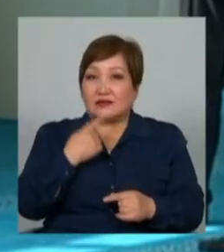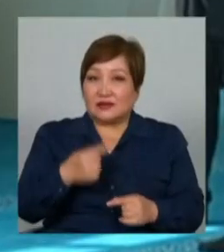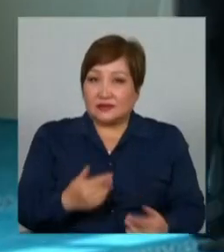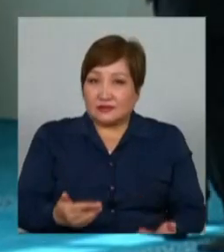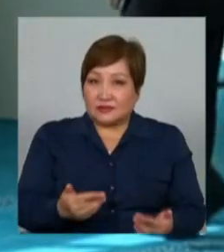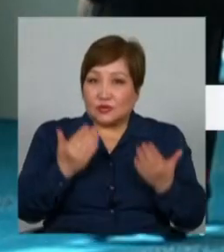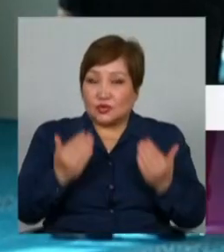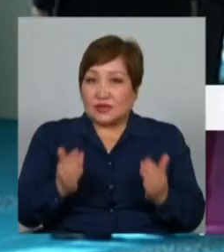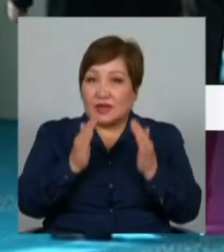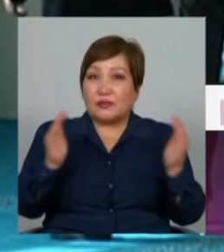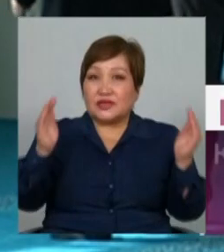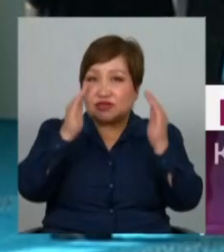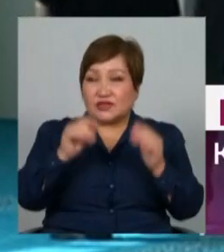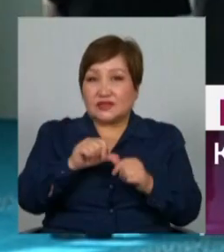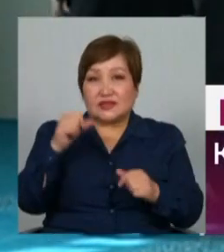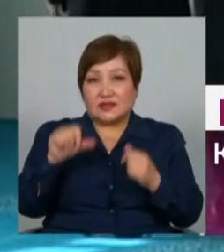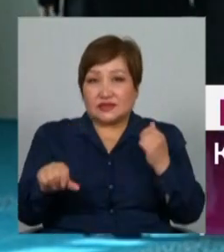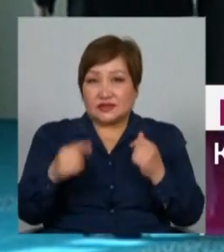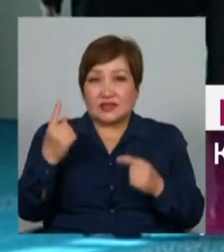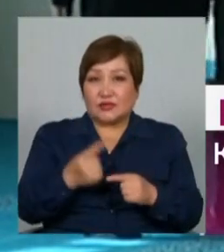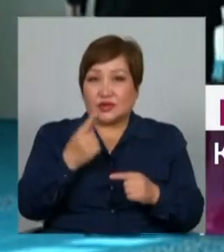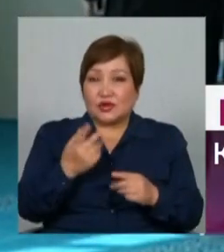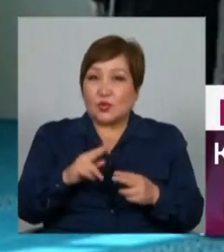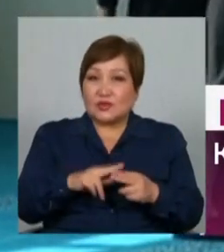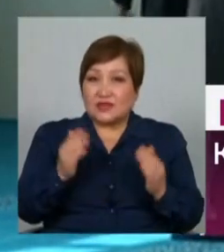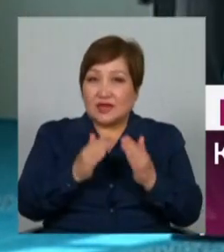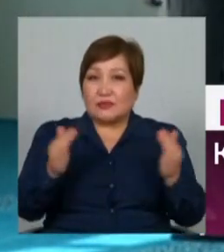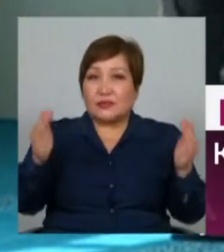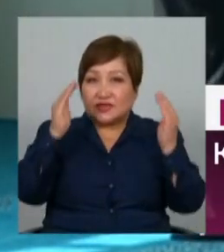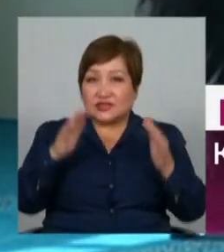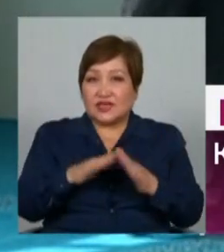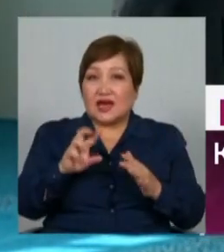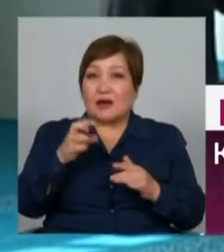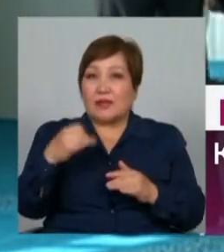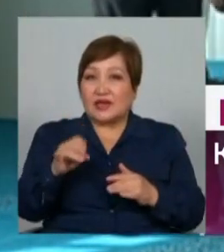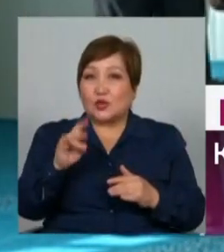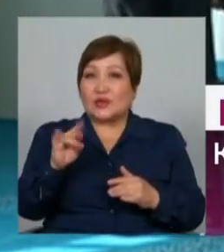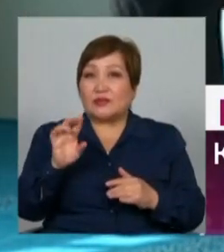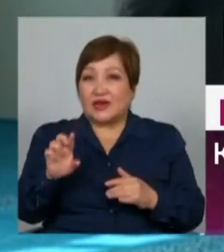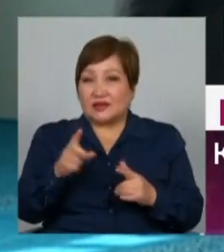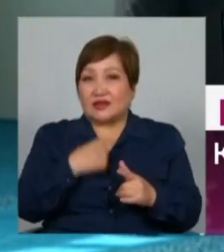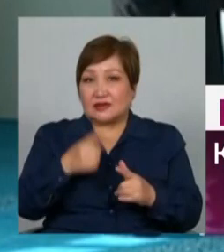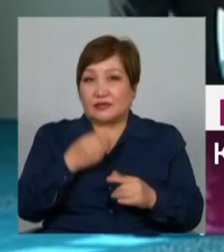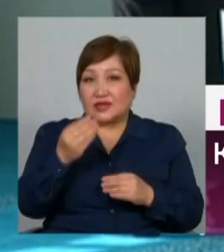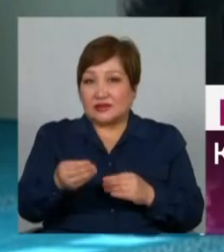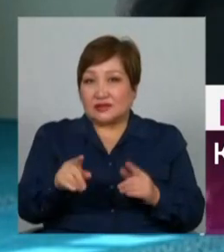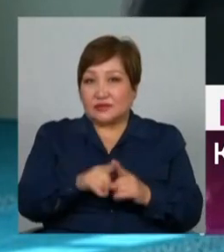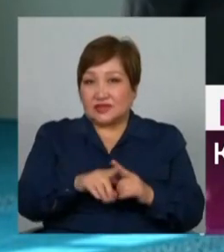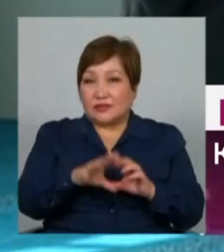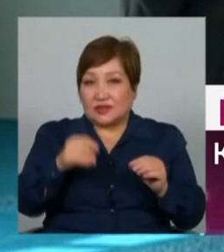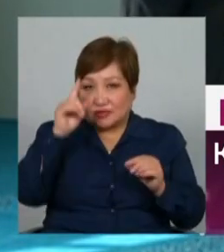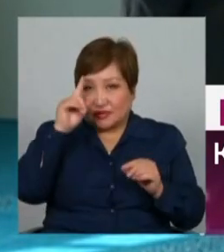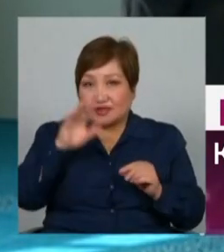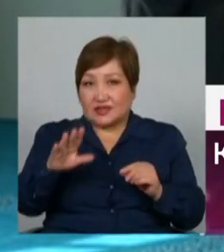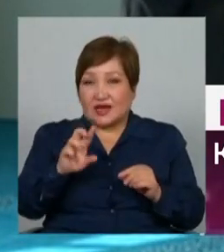Бүгінгі мешіттің ерекшелігінің тағы бір түсі, ол осы мешітке Абай Құнанбайұлының атын берілуі. Абай атамыздың өзінің баршамызға белгілі,